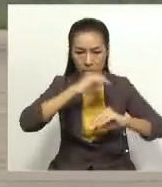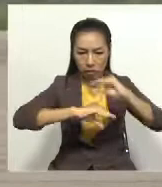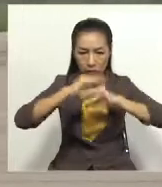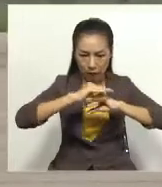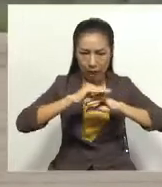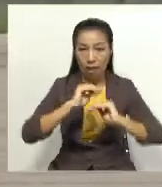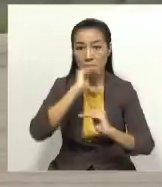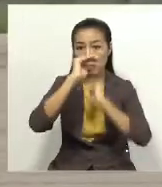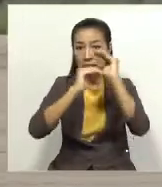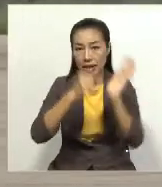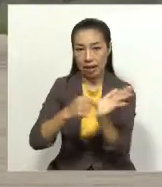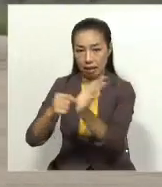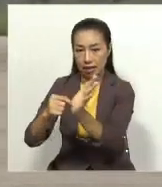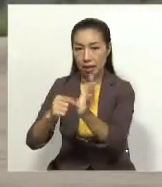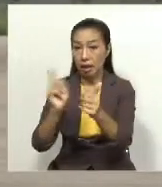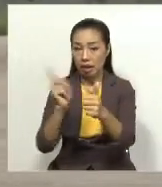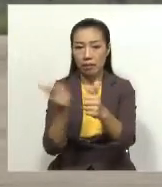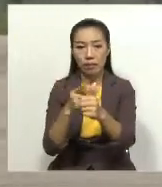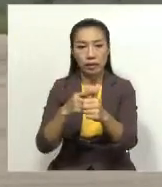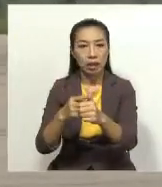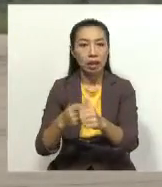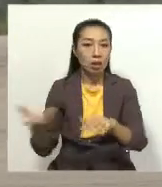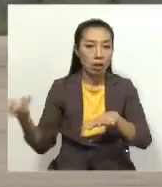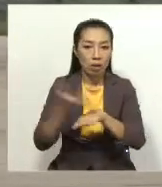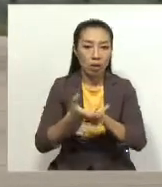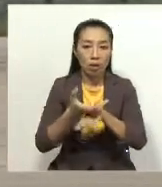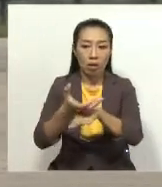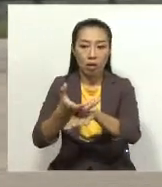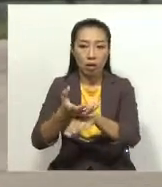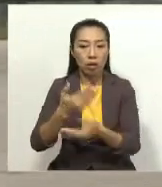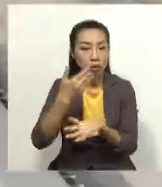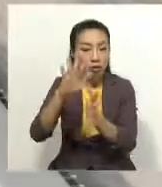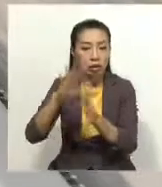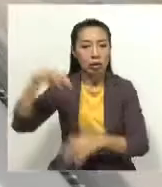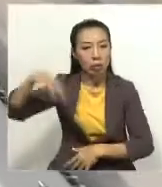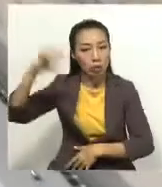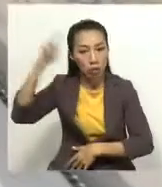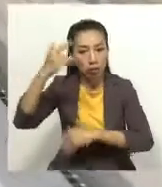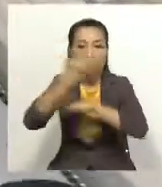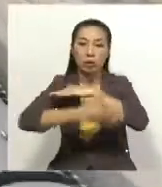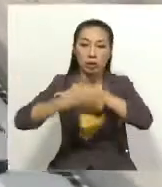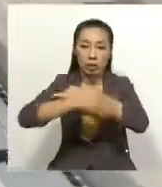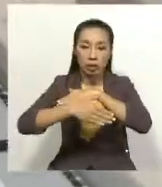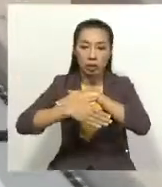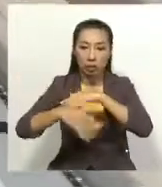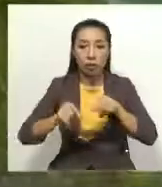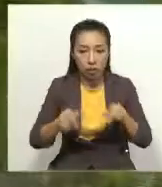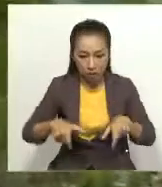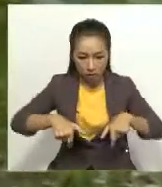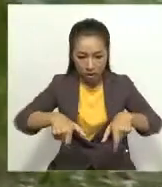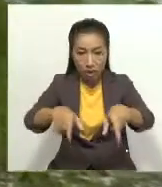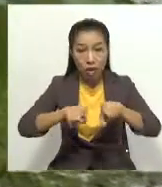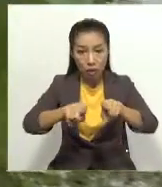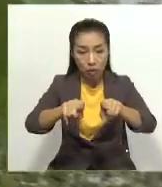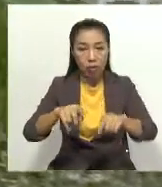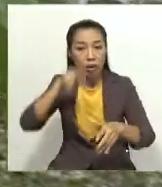ฒนาหลักคือโลจิสติกหรือการคมนาคมเช่นการขยายสนามบินรถไฟทางคู่การพัฒนาแหล่งน้ำเพื่อการเกษ